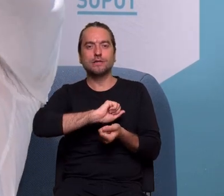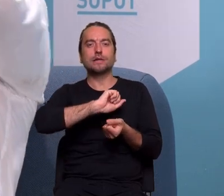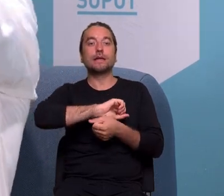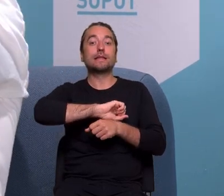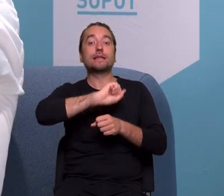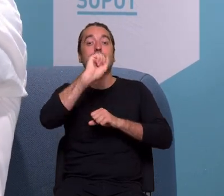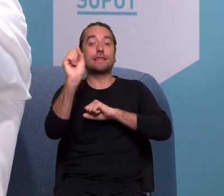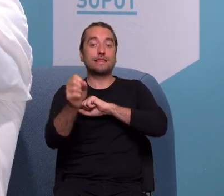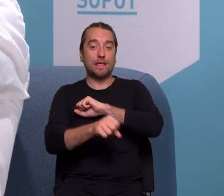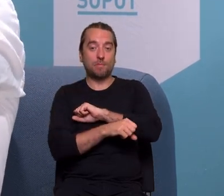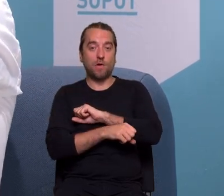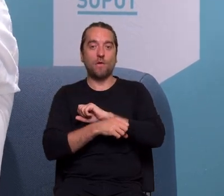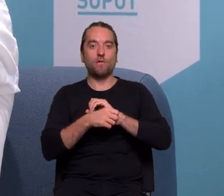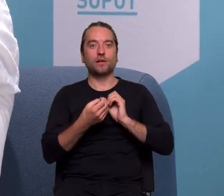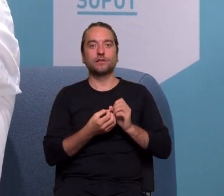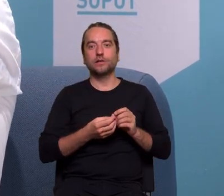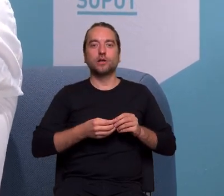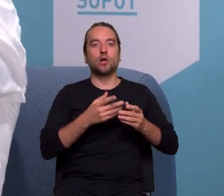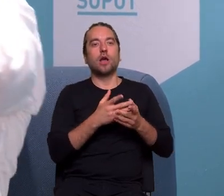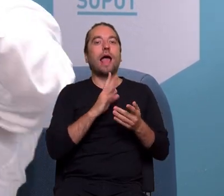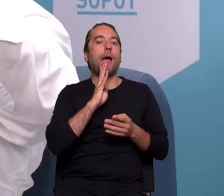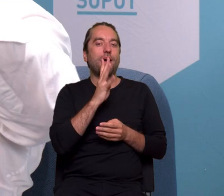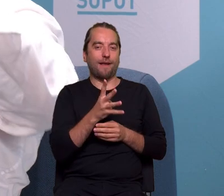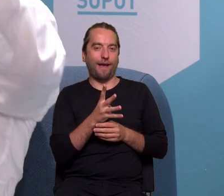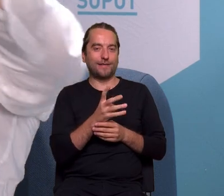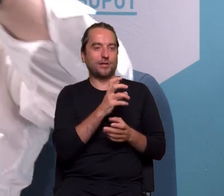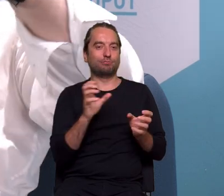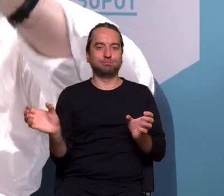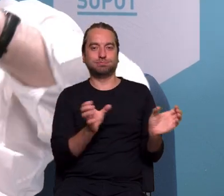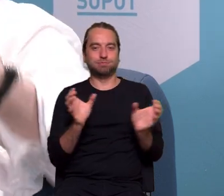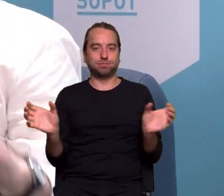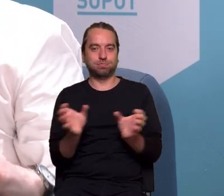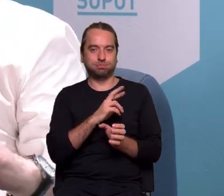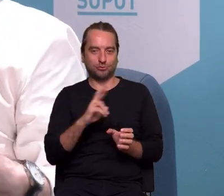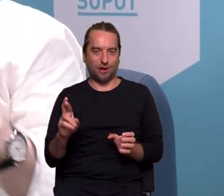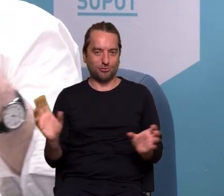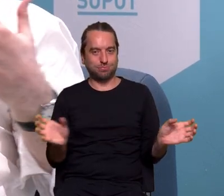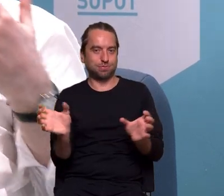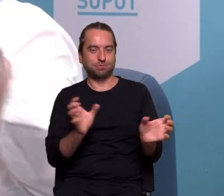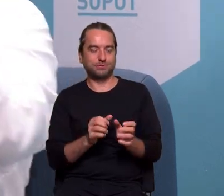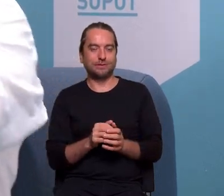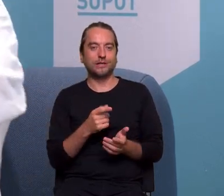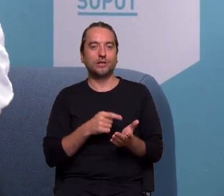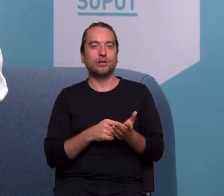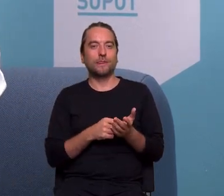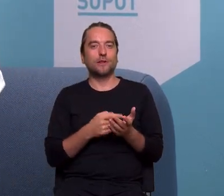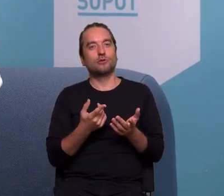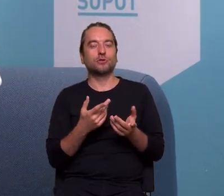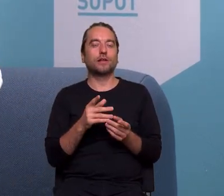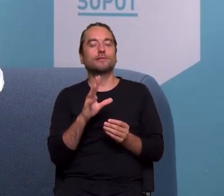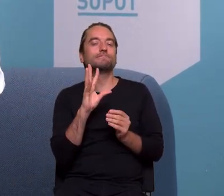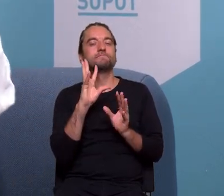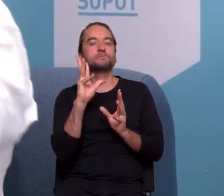światem przedmiotów cywilizacji amerykańskiej. Amerykanizacja, taka reizm